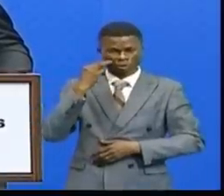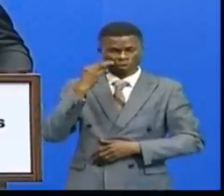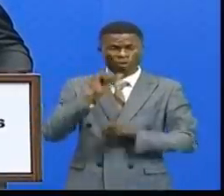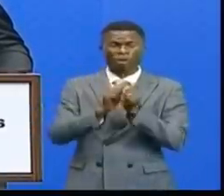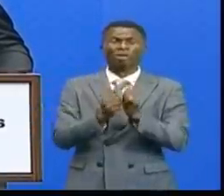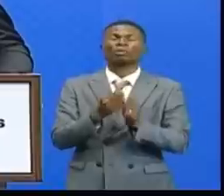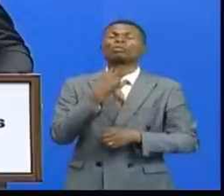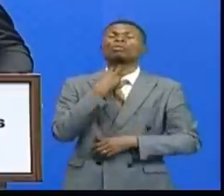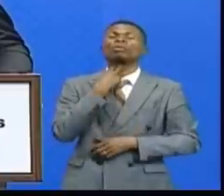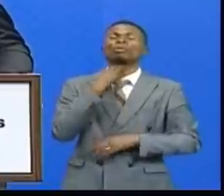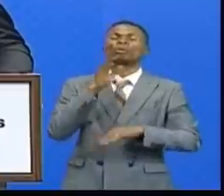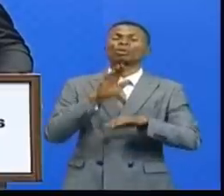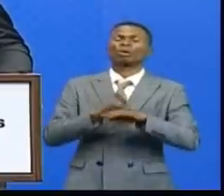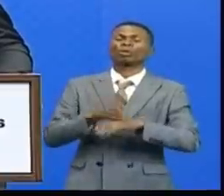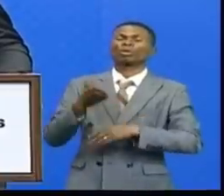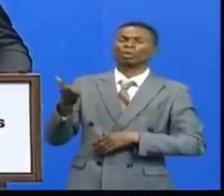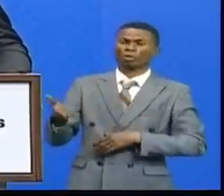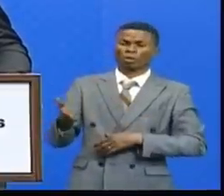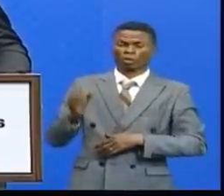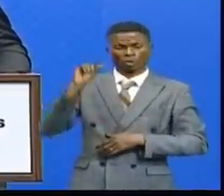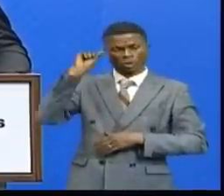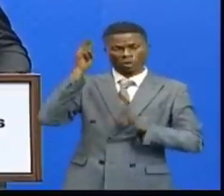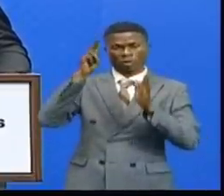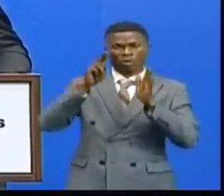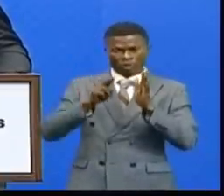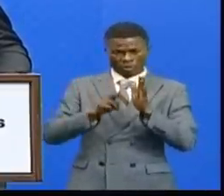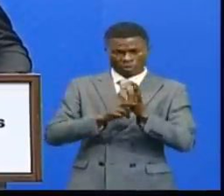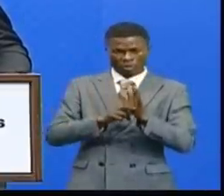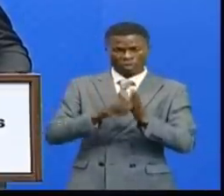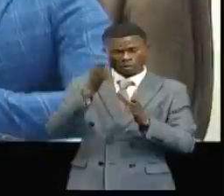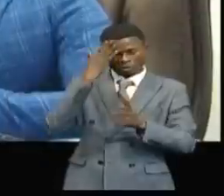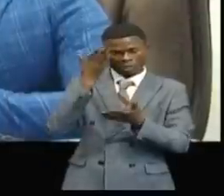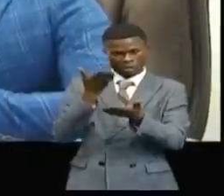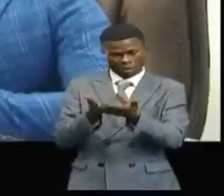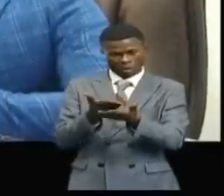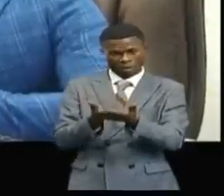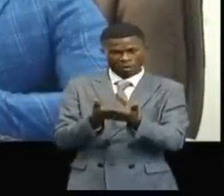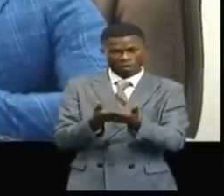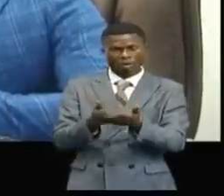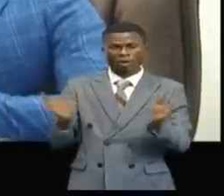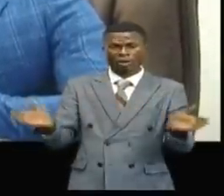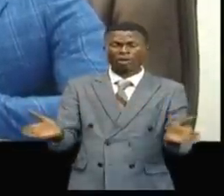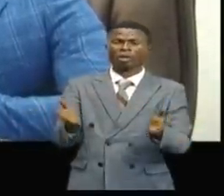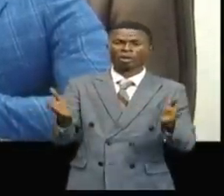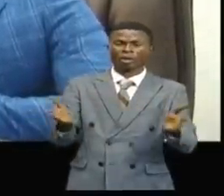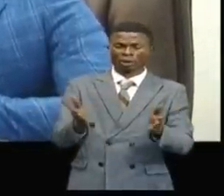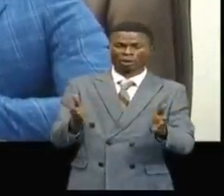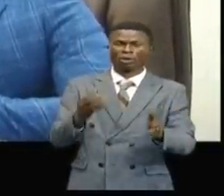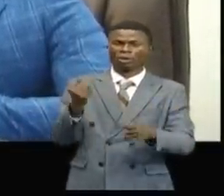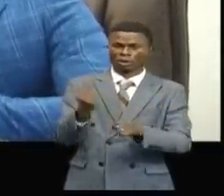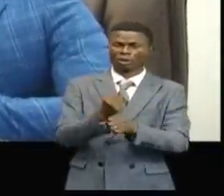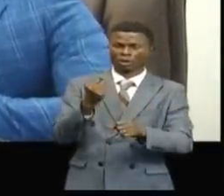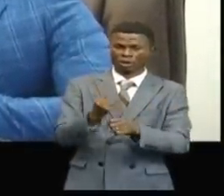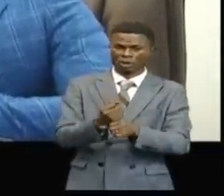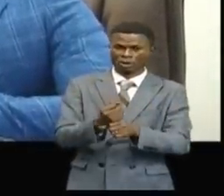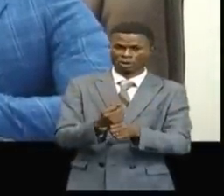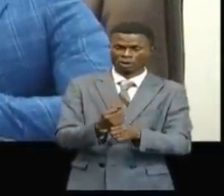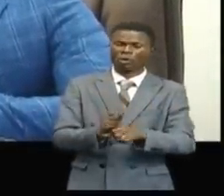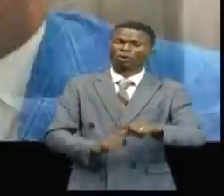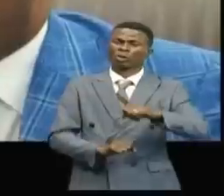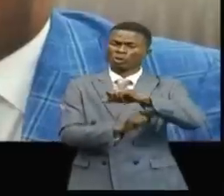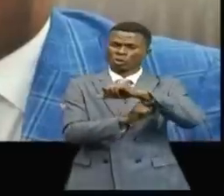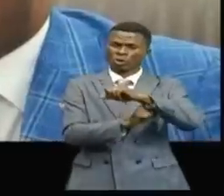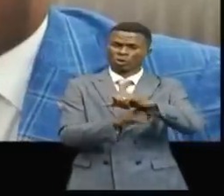contraintes auxquelles il fait face pour que le gouvernement s'y penche pour ainsi renforcer le processus de